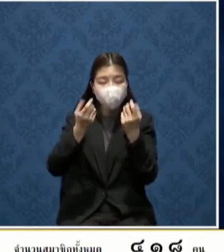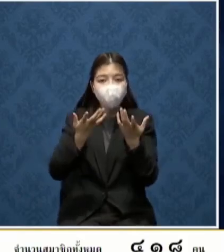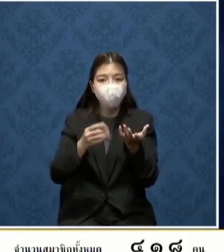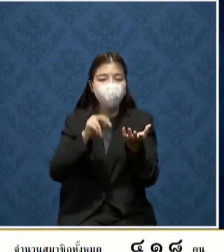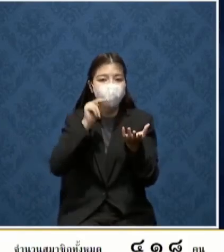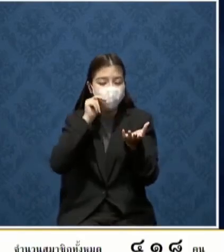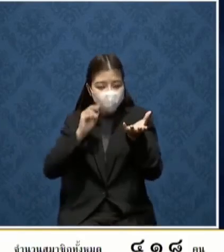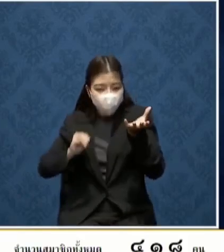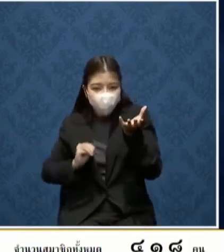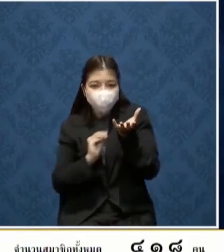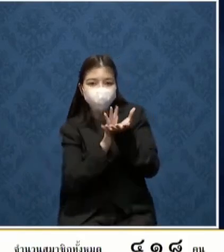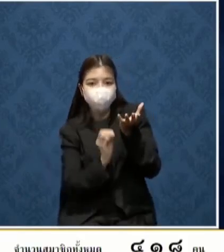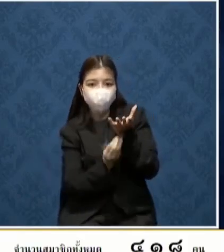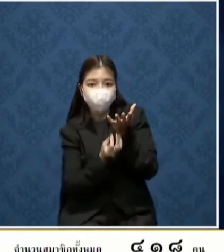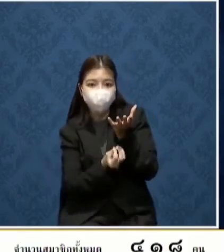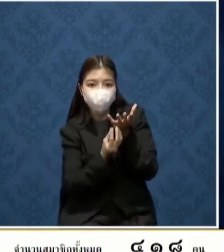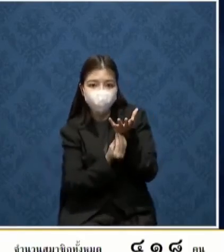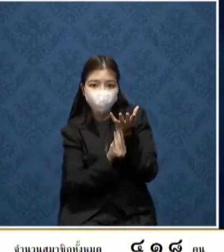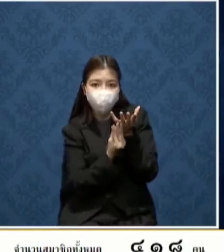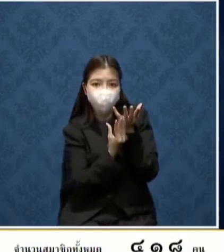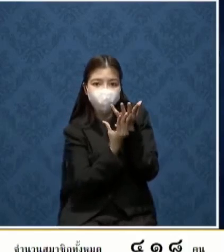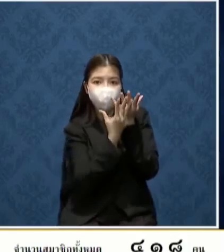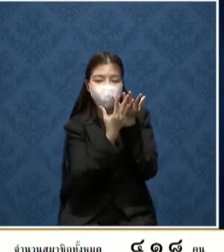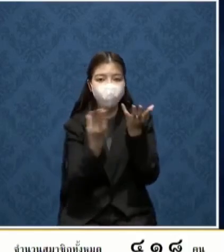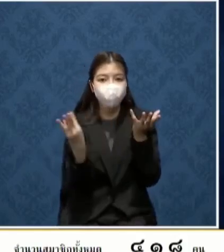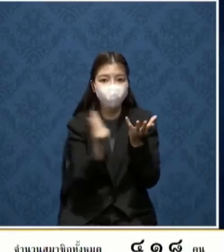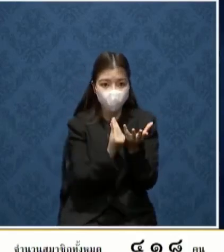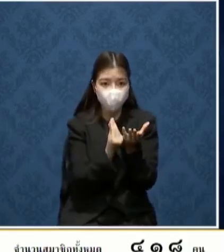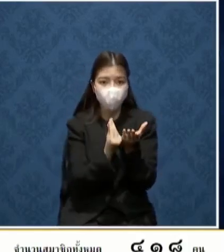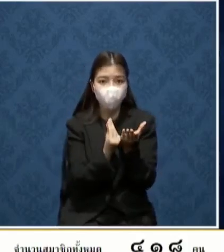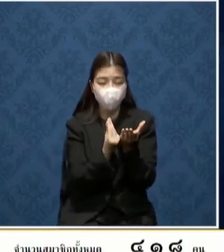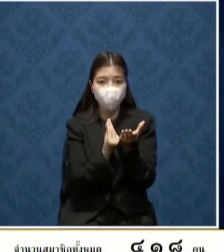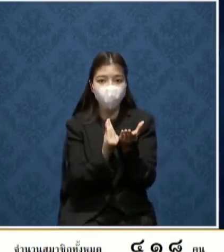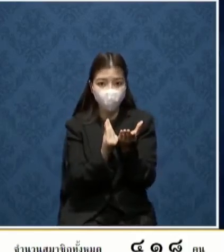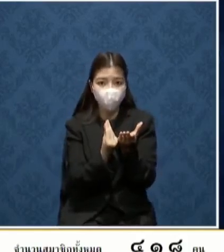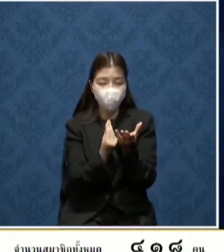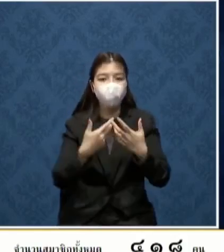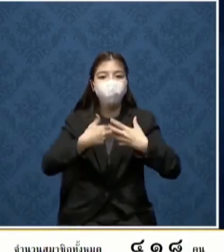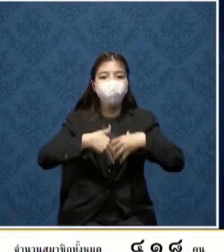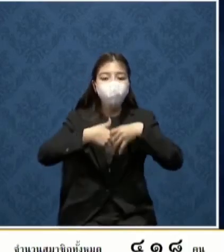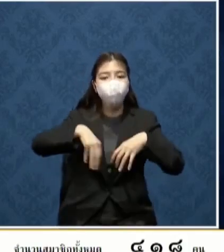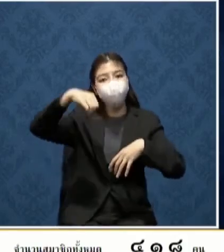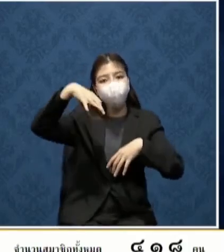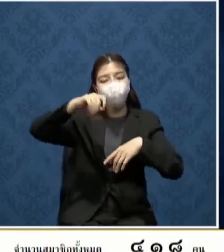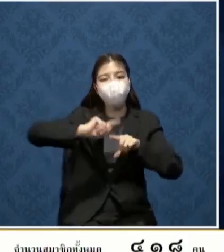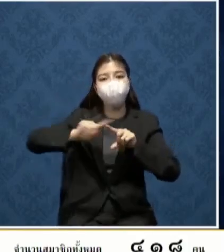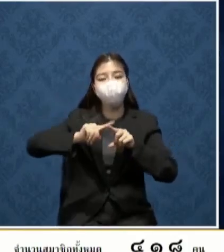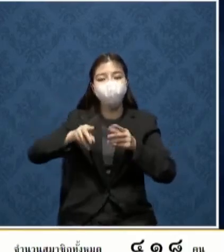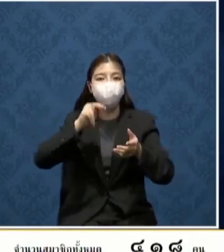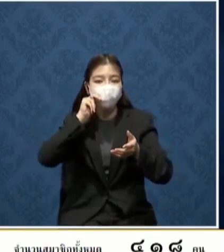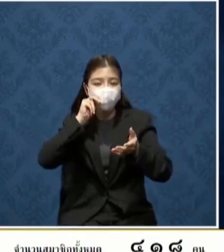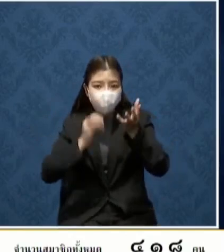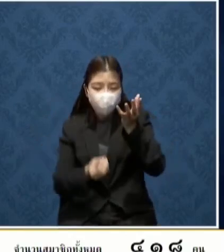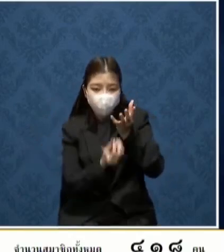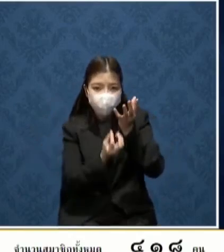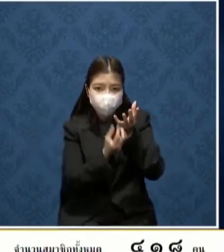ทำให้น้ำไหเข้า แต่ทองเหืออย่รวดเร็ว ไหลเข้าทั่วมเครื่องขเมิดไฟฟ้า ทำให้ไฟ